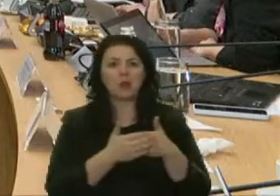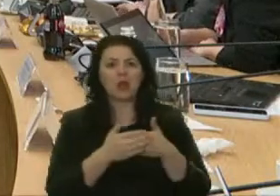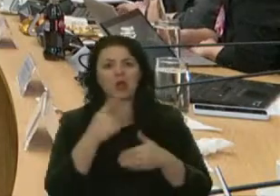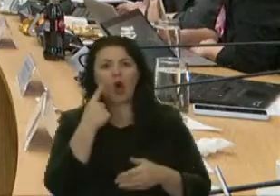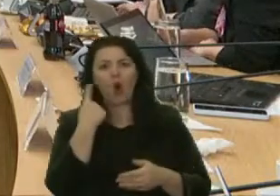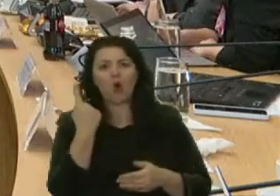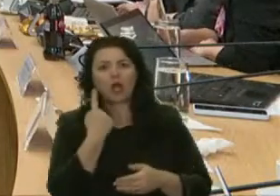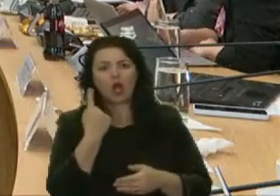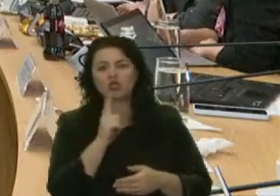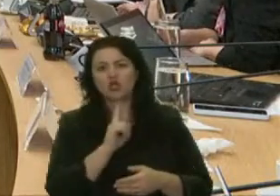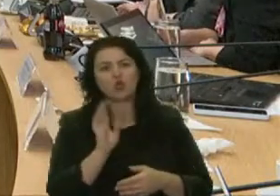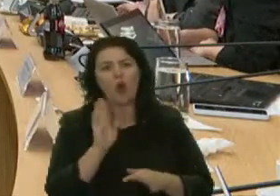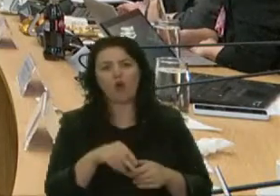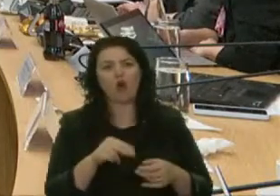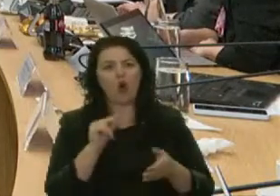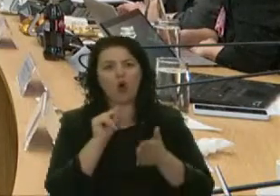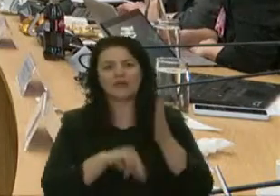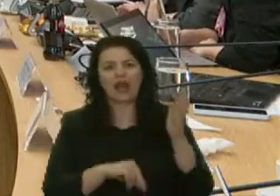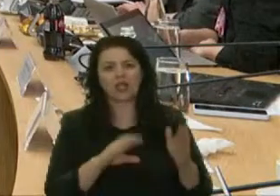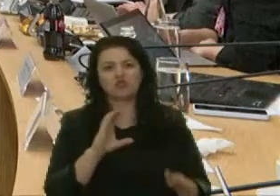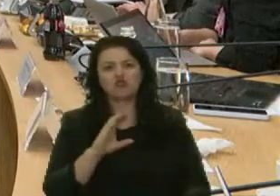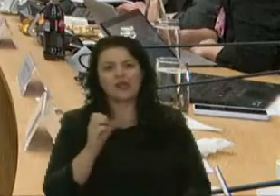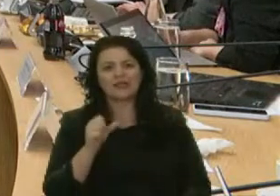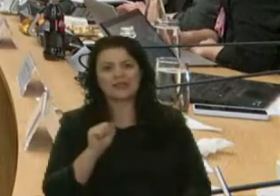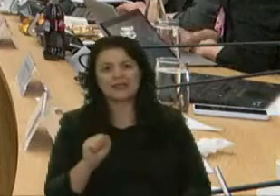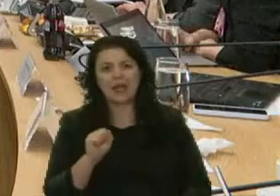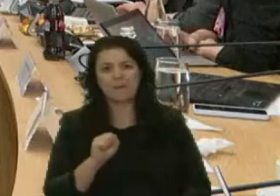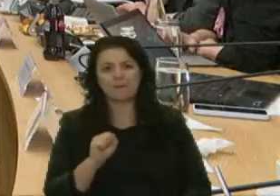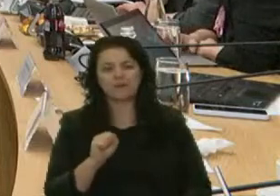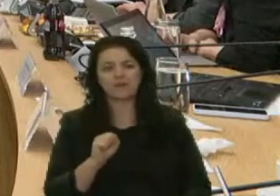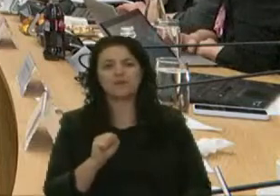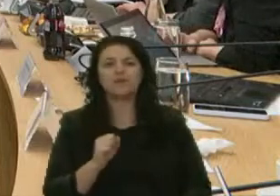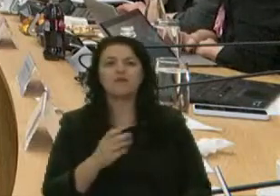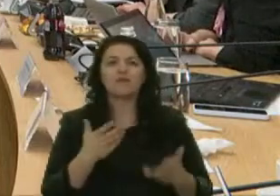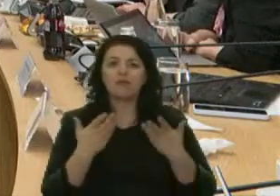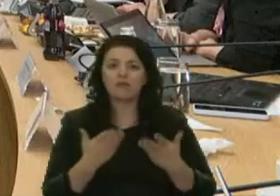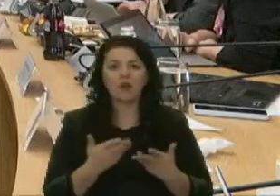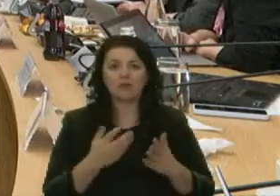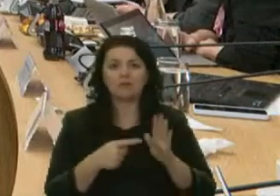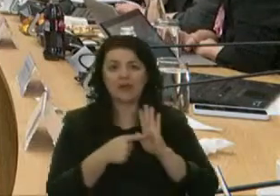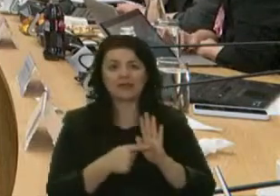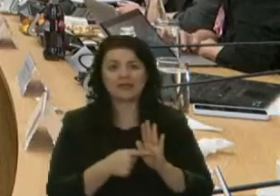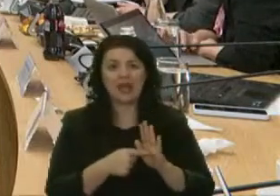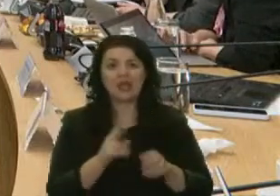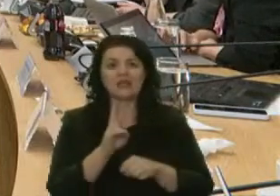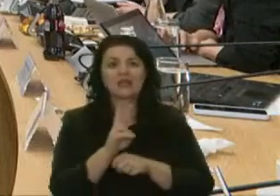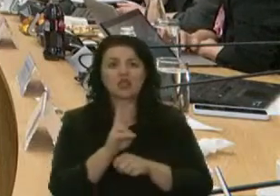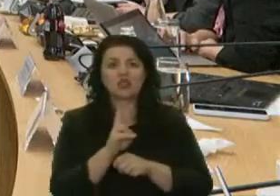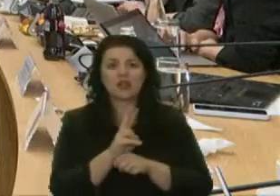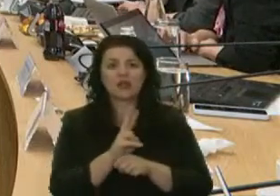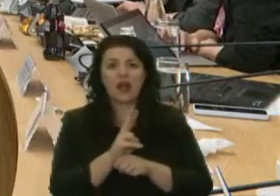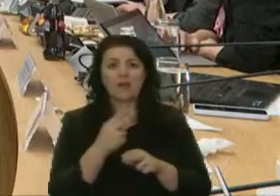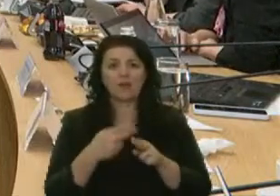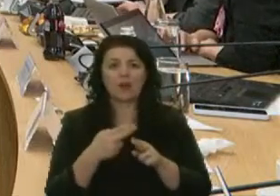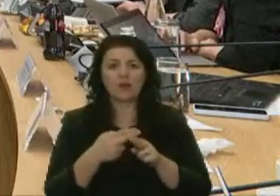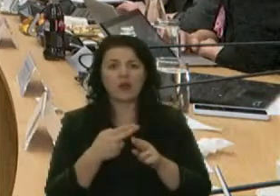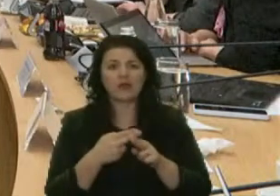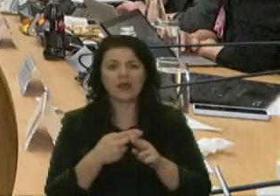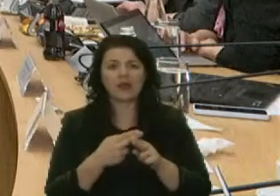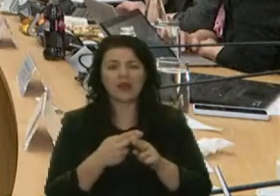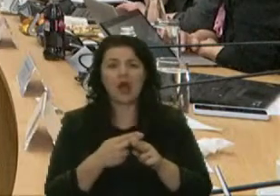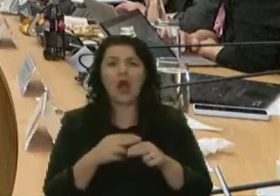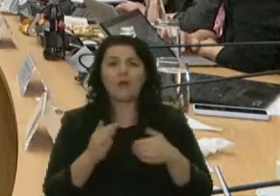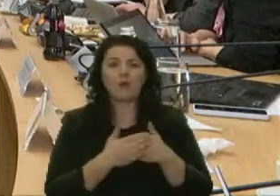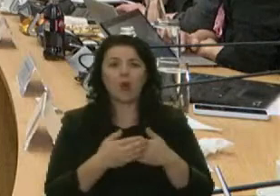orașului și nu dețin contract cu Casa Națională de Asigurări de Sănătate în prezent îngrijirea pacienților necesitând paliație se